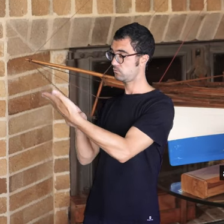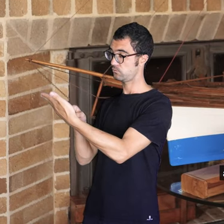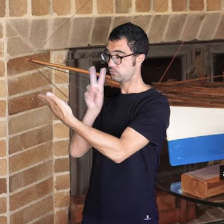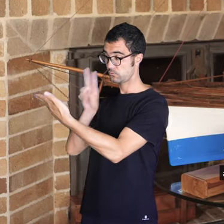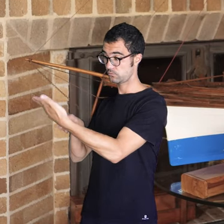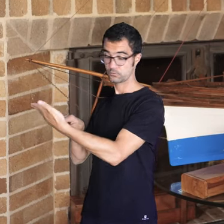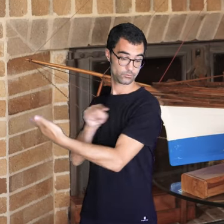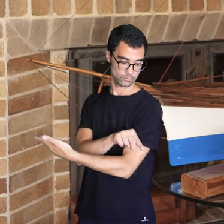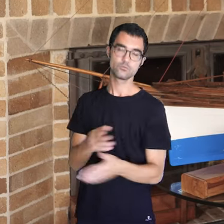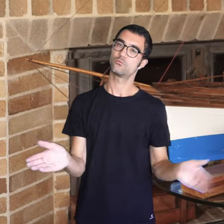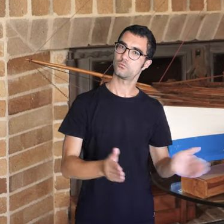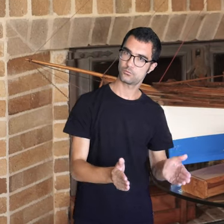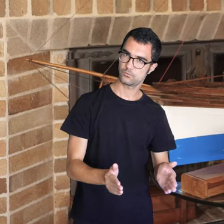requeria,